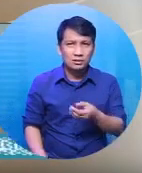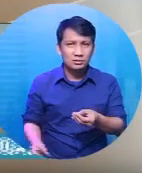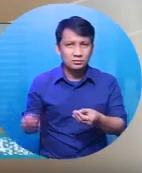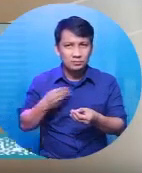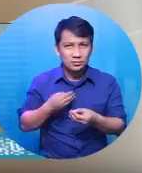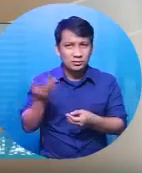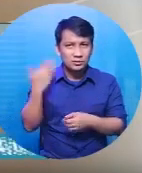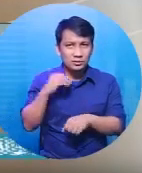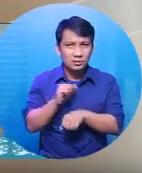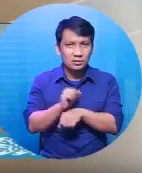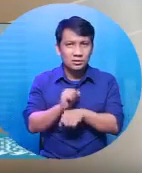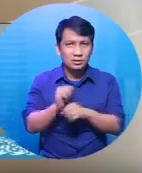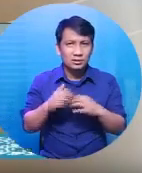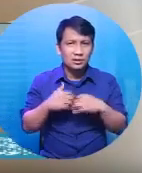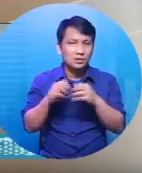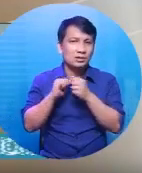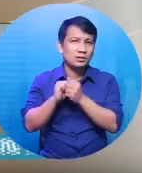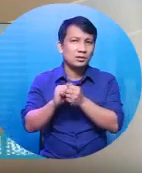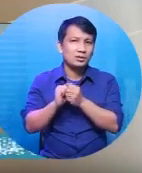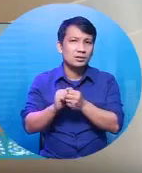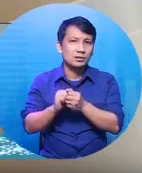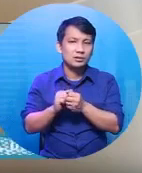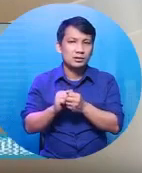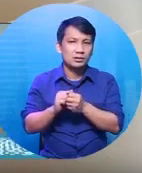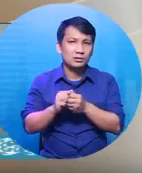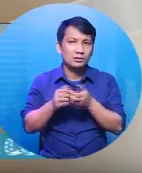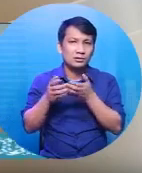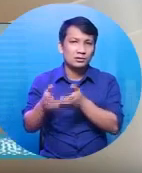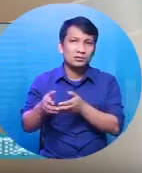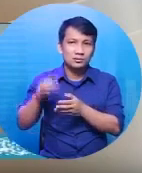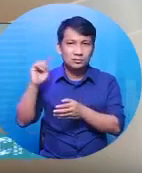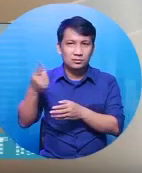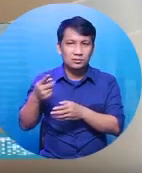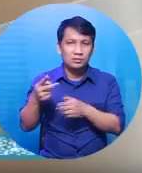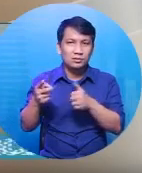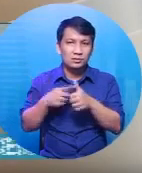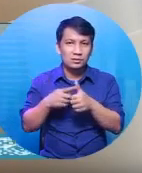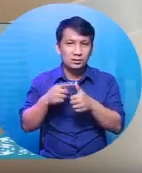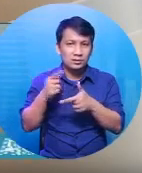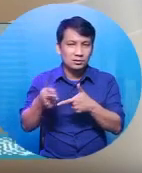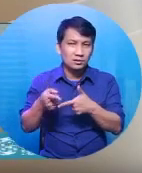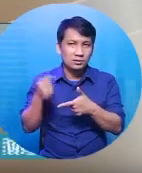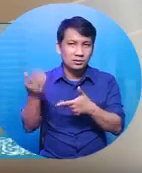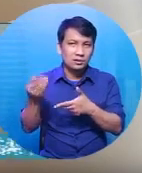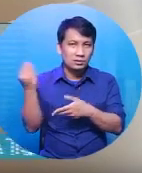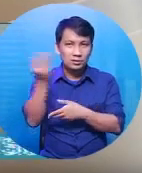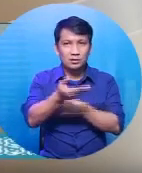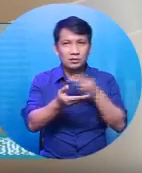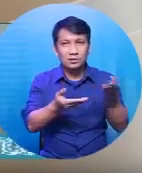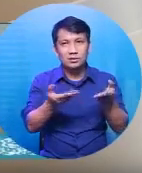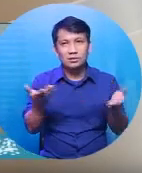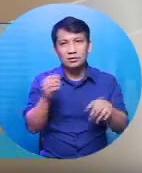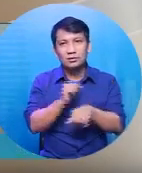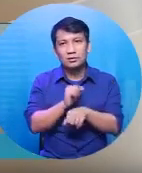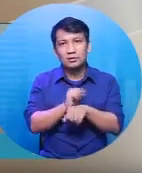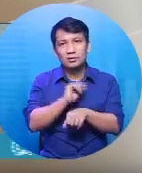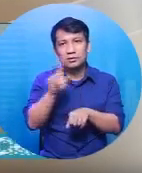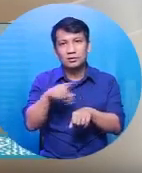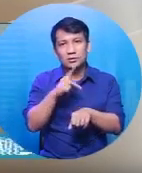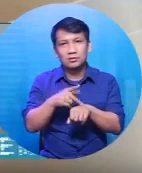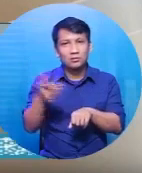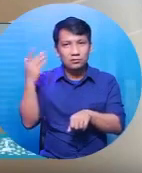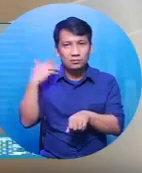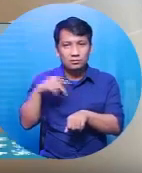puhunan niya noon, sir. Nagsama kami. Tinalikuran ako niyang panganay ko. Lahat, binigyan kasi niya obligasyon niya sa bunso ko. Sa Pilipinas